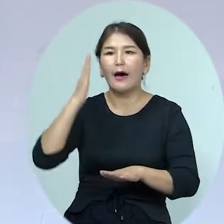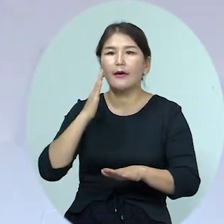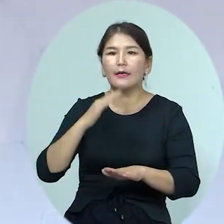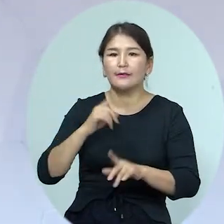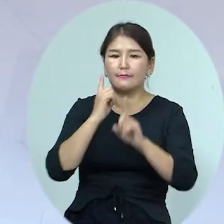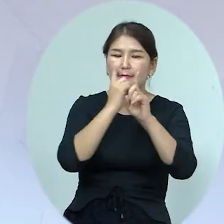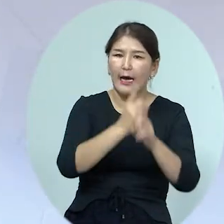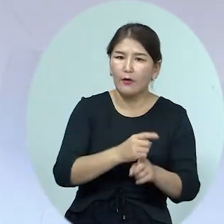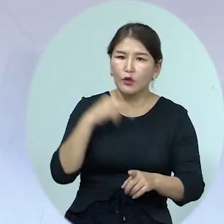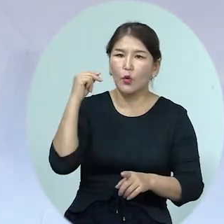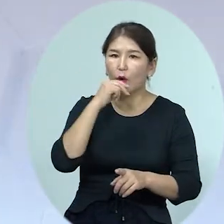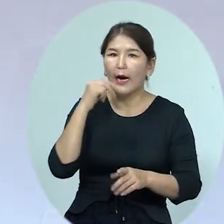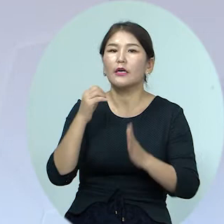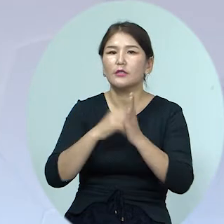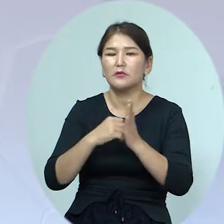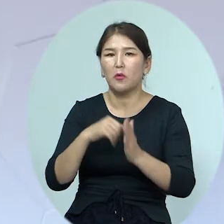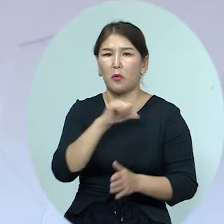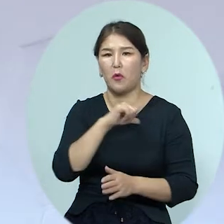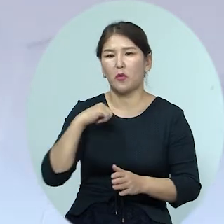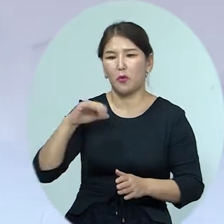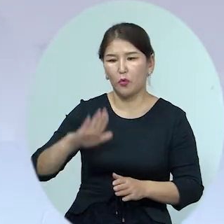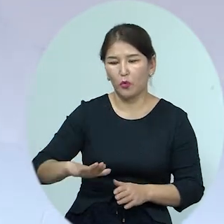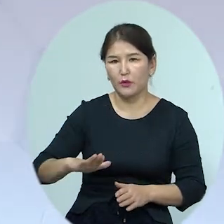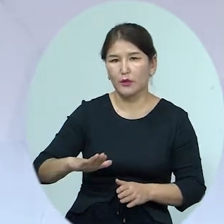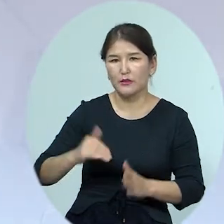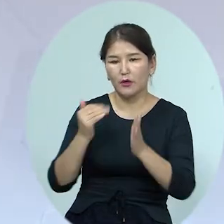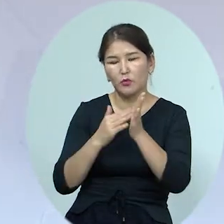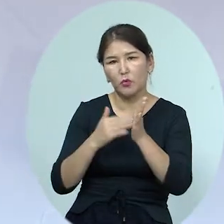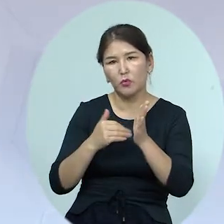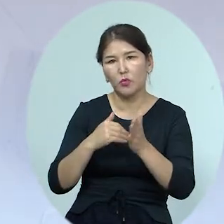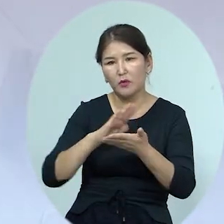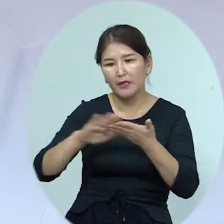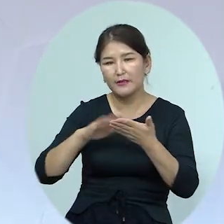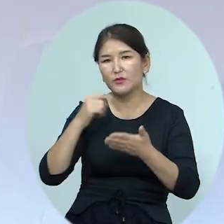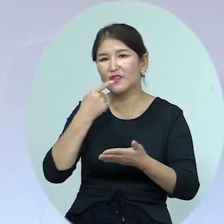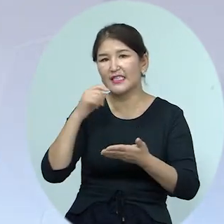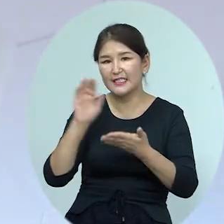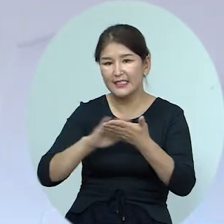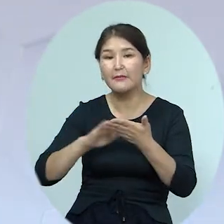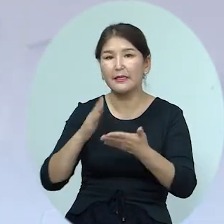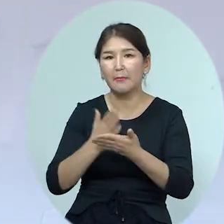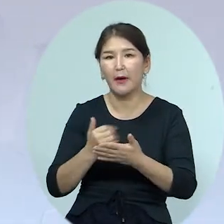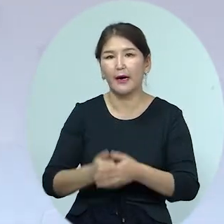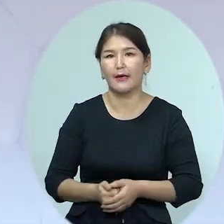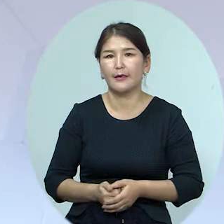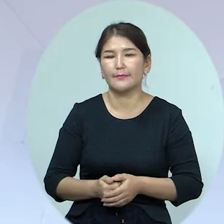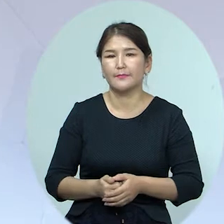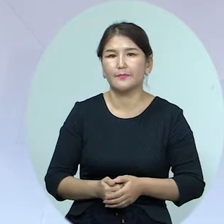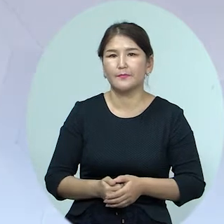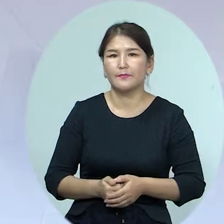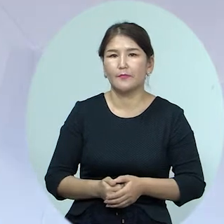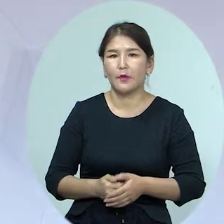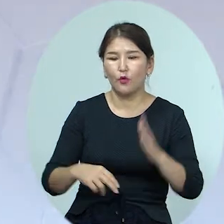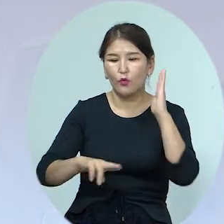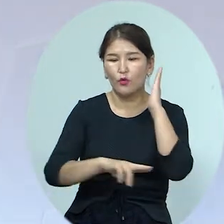өгж байх хэрэгтэй. Хүүхэд өөрөө угаасан тохиолдолд шүдээ дутуу цэвэрлэх тохиолдол байдаг. За шүдээ угааж